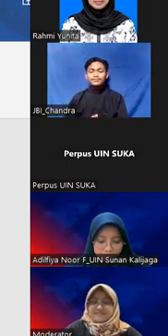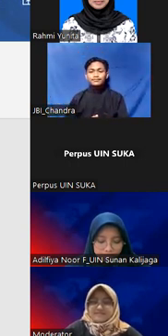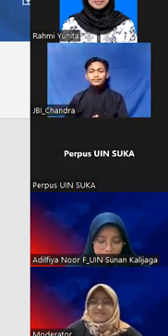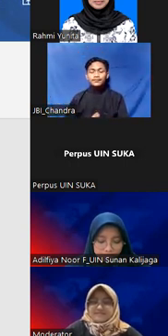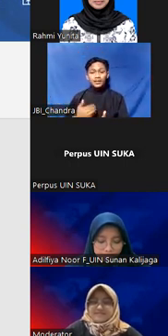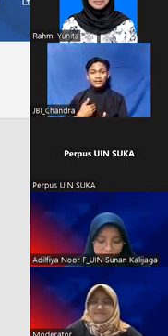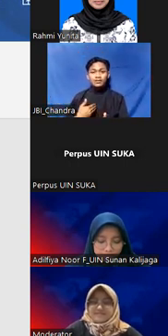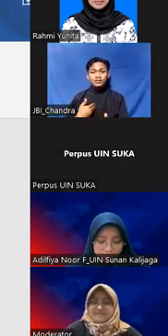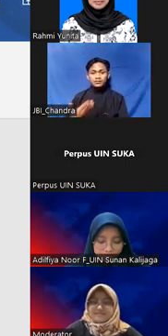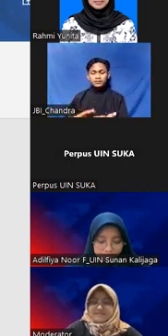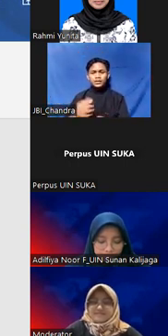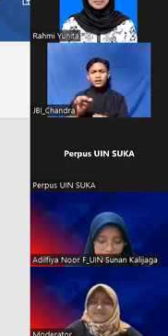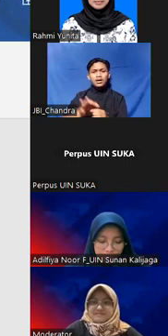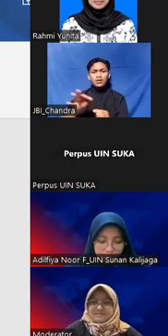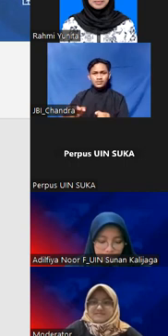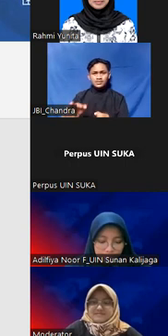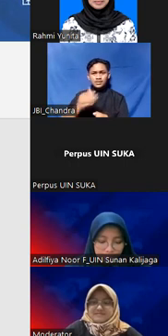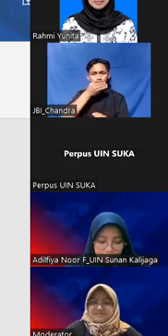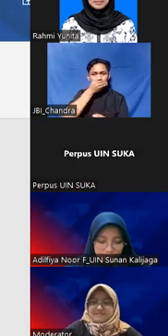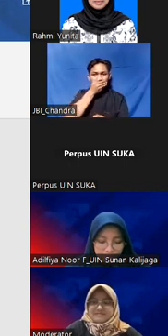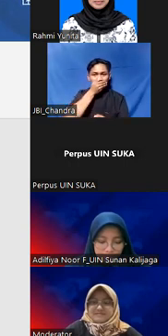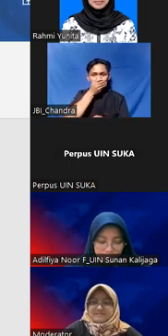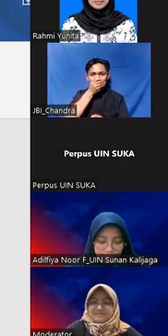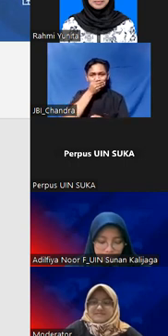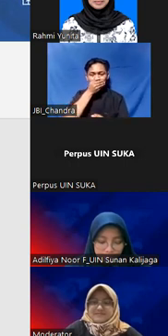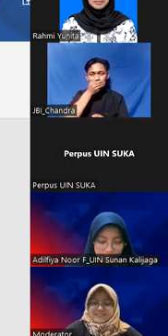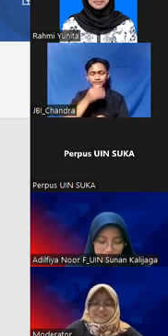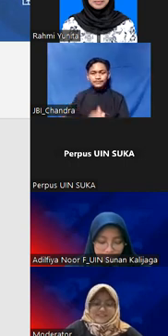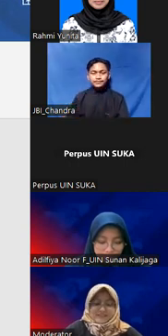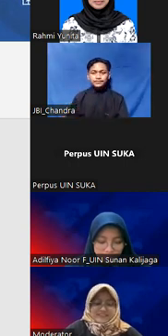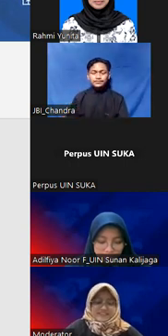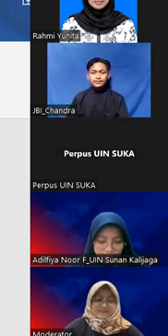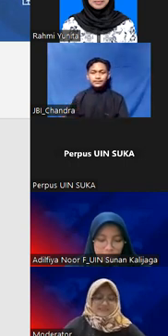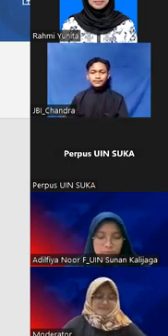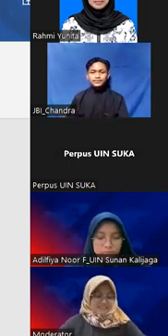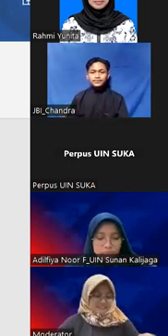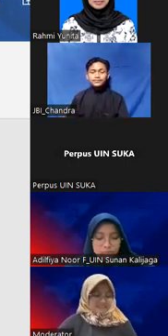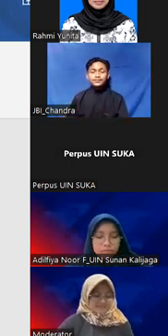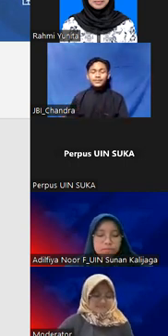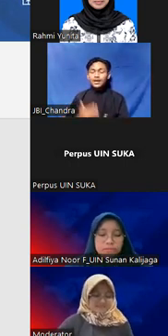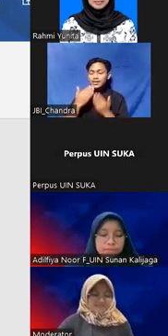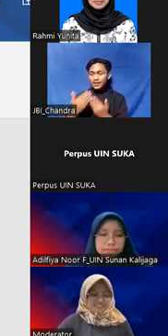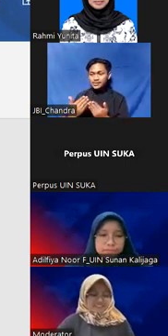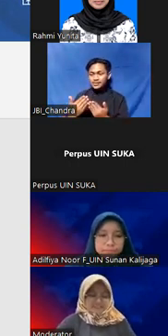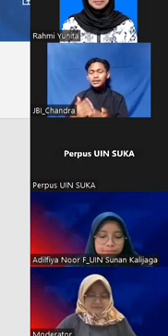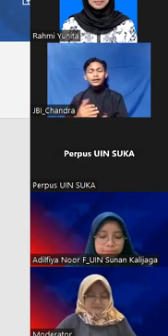dapatkan dari webinar kali ini Terima kasih sama-sama Mbak